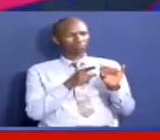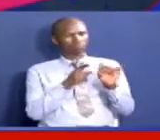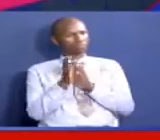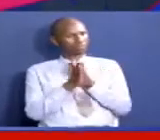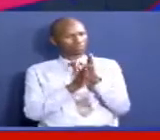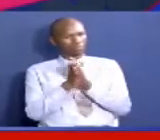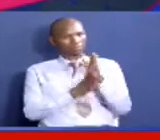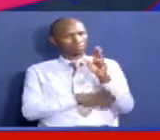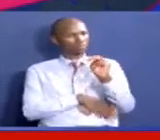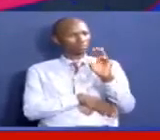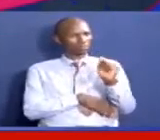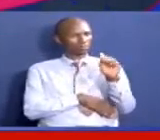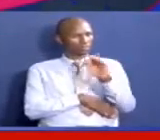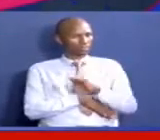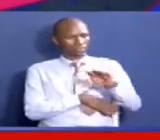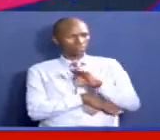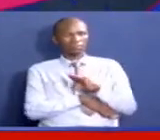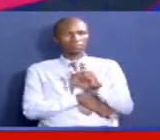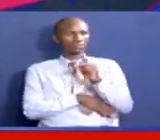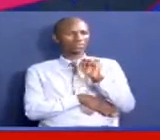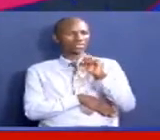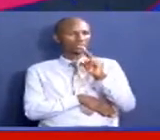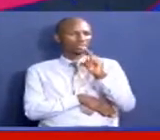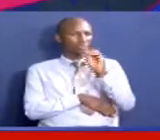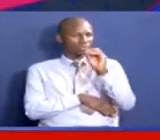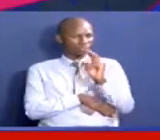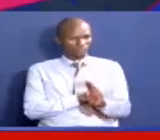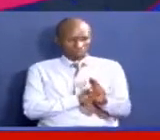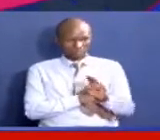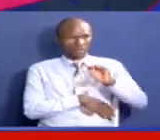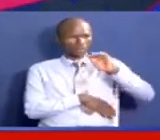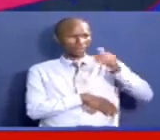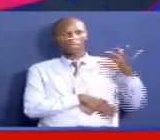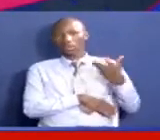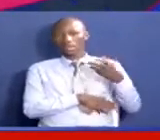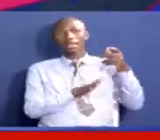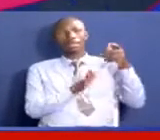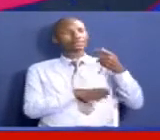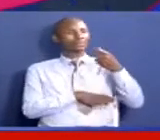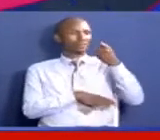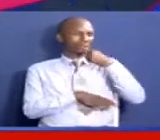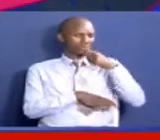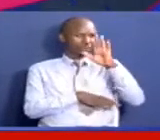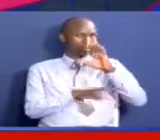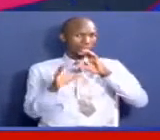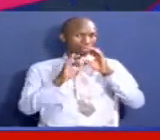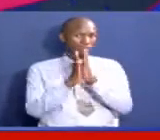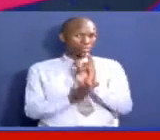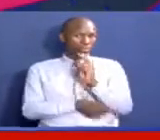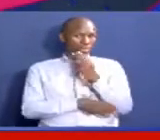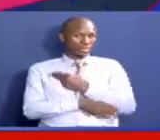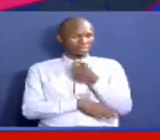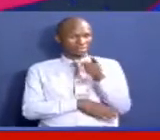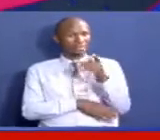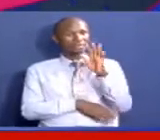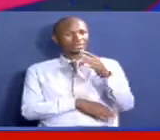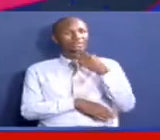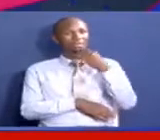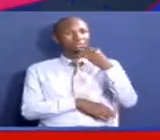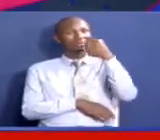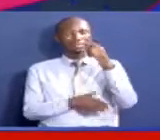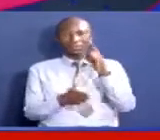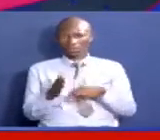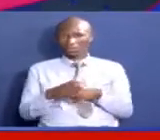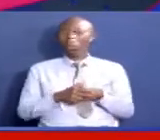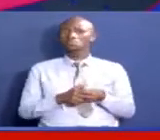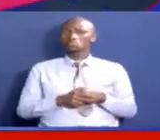kivila cha MCA ndeni wa ward ya Kivou ila ndeni wa county ya Kitui nambala inena na kiseseke cha mumoti viva vikie kwithu wa yendekedia